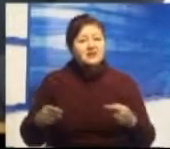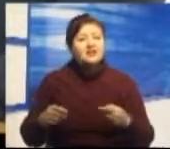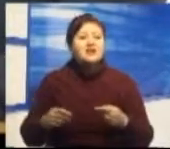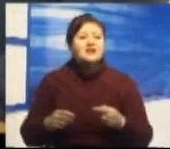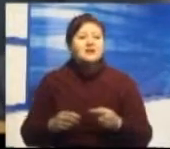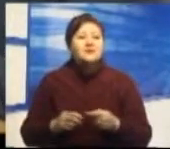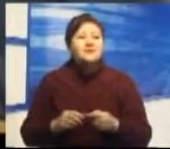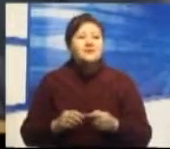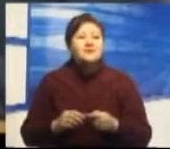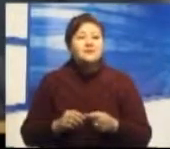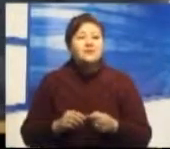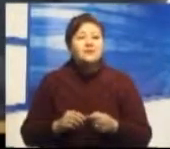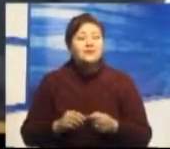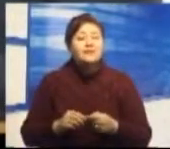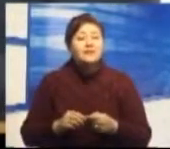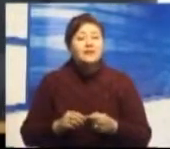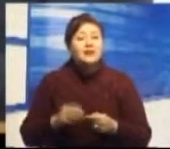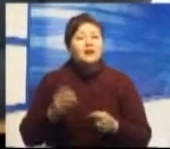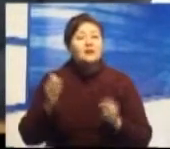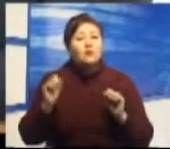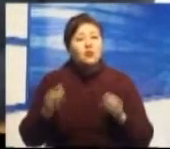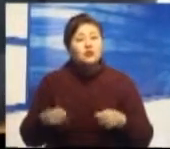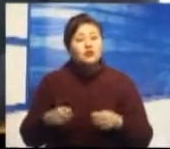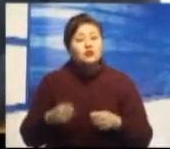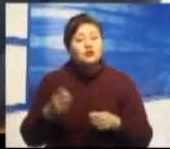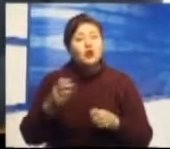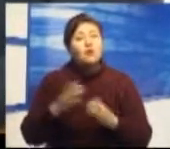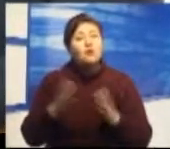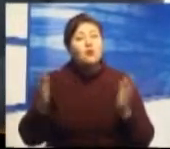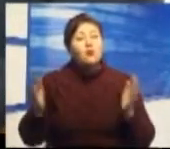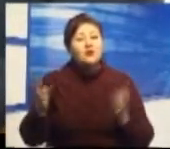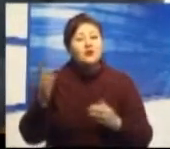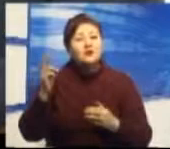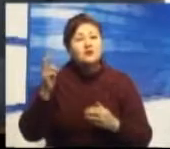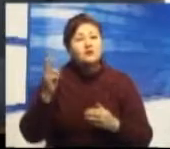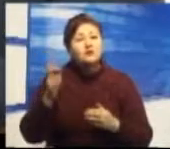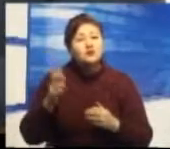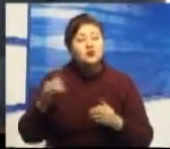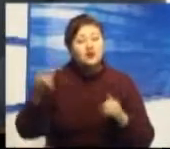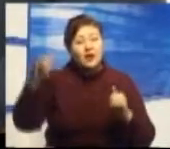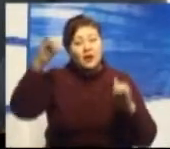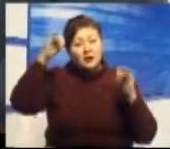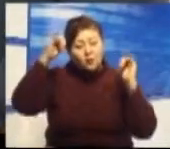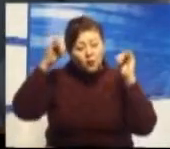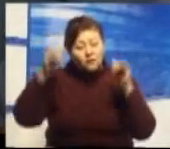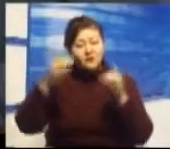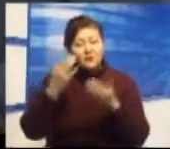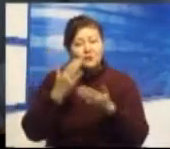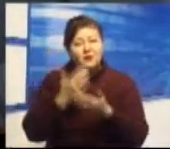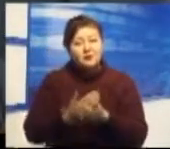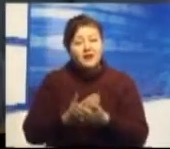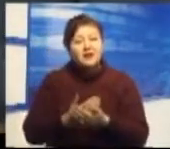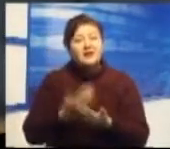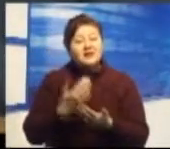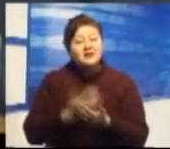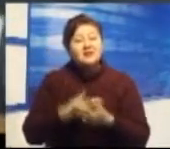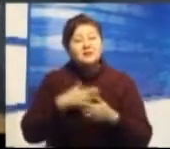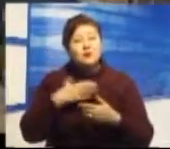қожалығына бордақылау үшін ірі қара мал сатып алуға. Әділет шаруа қожалығына жылқы сатып алусында барынша ірі жобалар